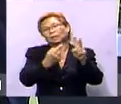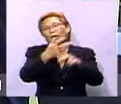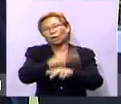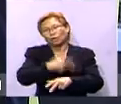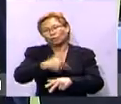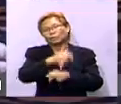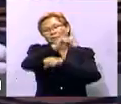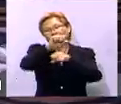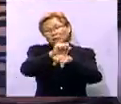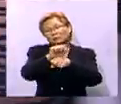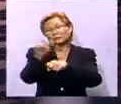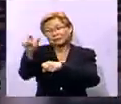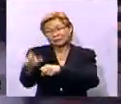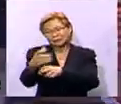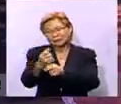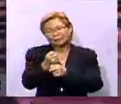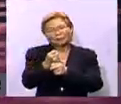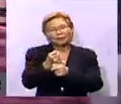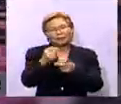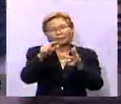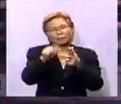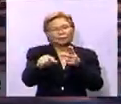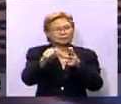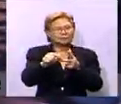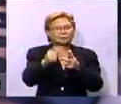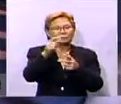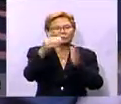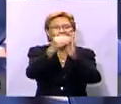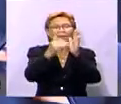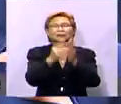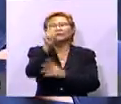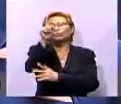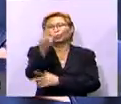Solo, Indonesia. Manakala di Singapura, Huzairi hanya berjaya meraih pingat gangsa dalam cara persorangan.